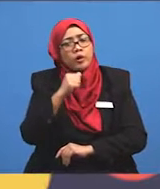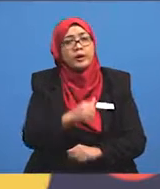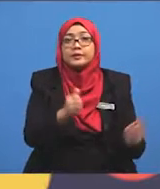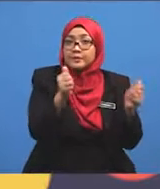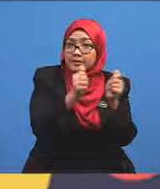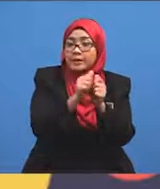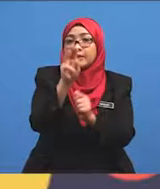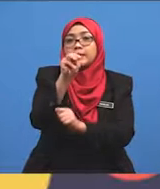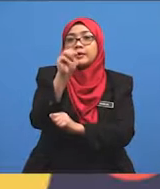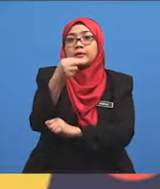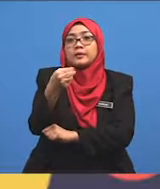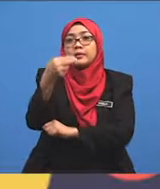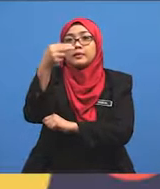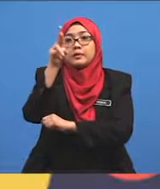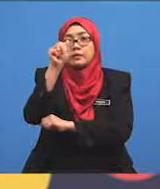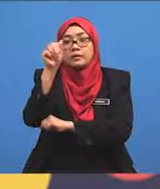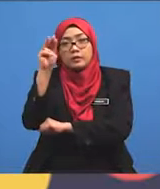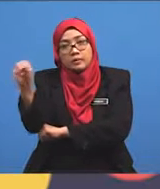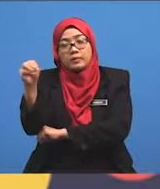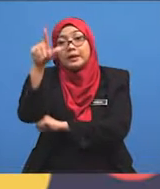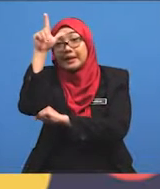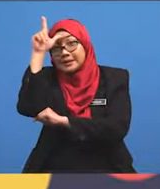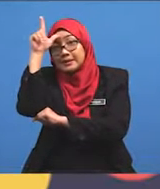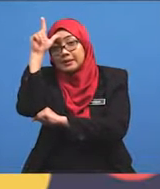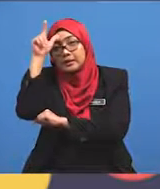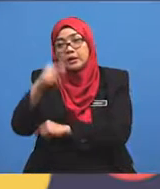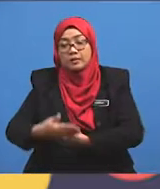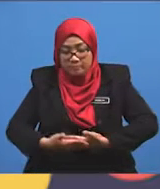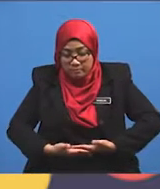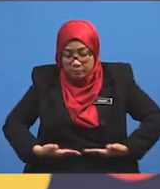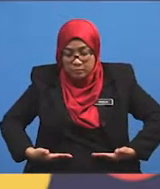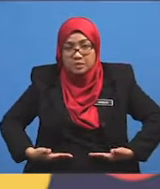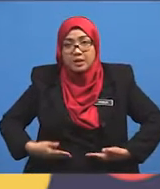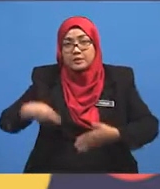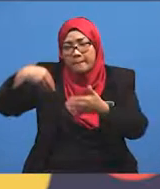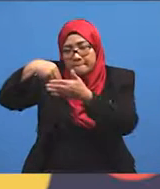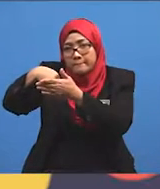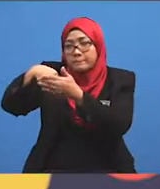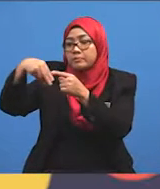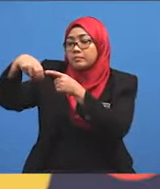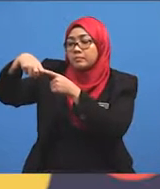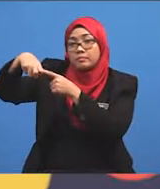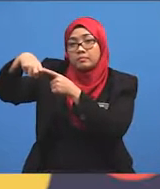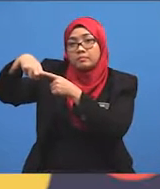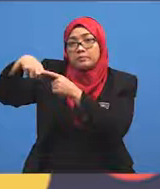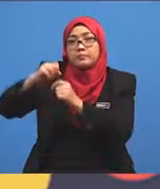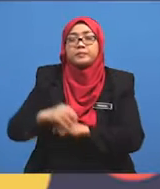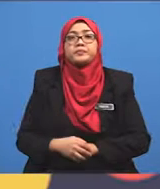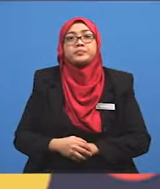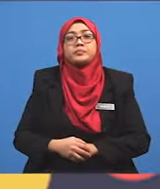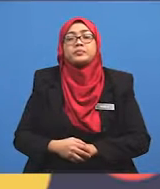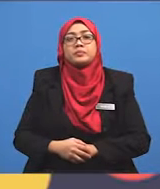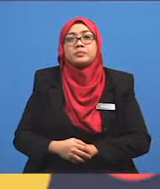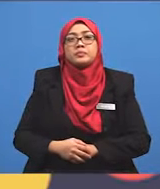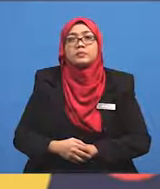lelaki ialah di antara pusat dan lutut. Yang kedua, batas aurat perempuan dengan